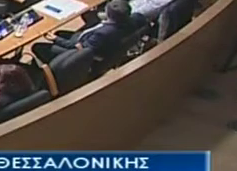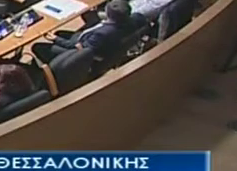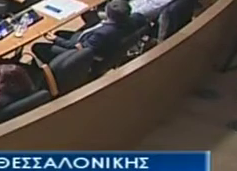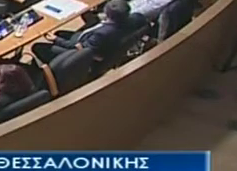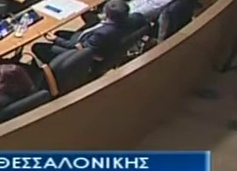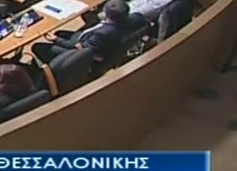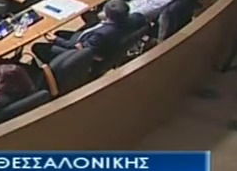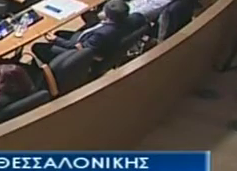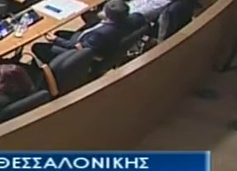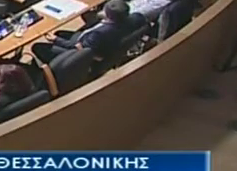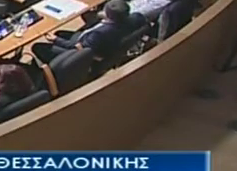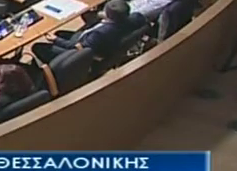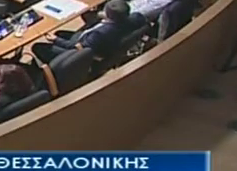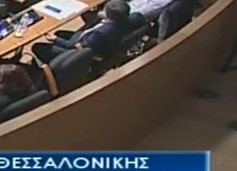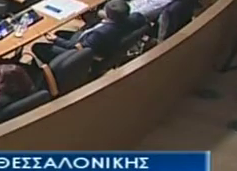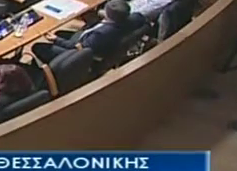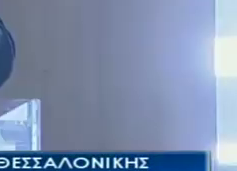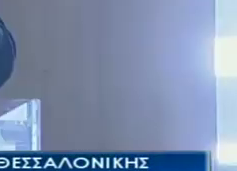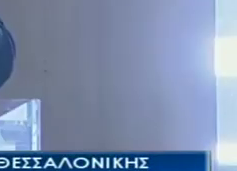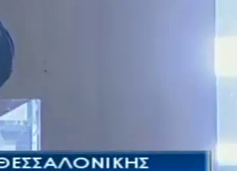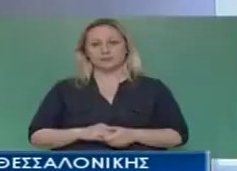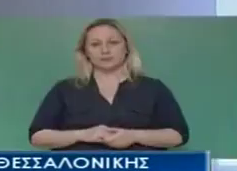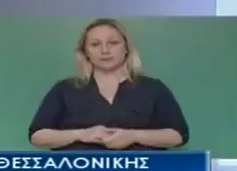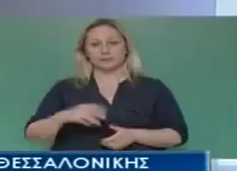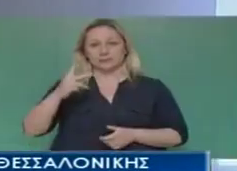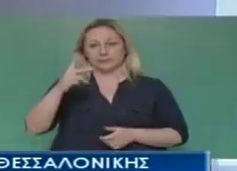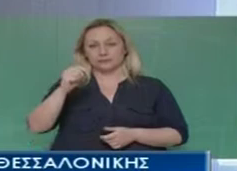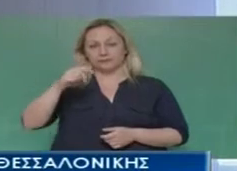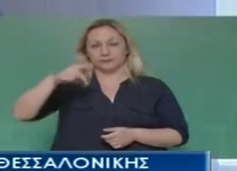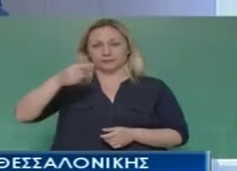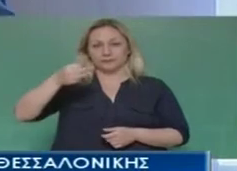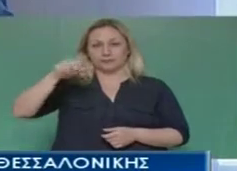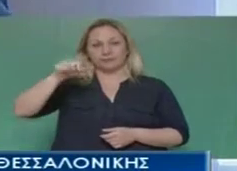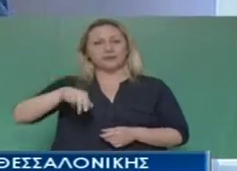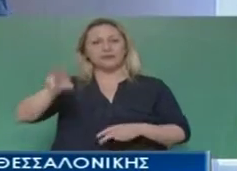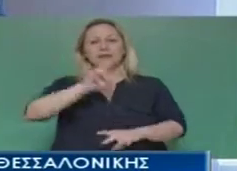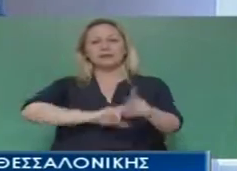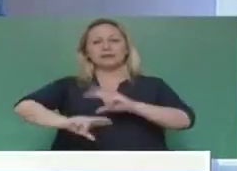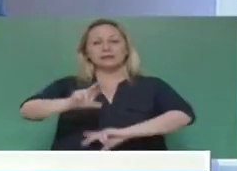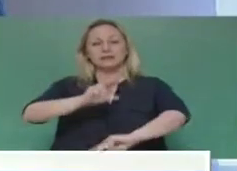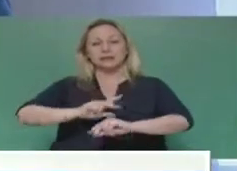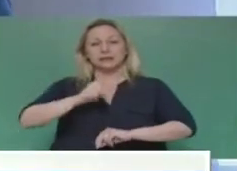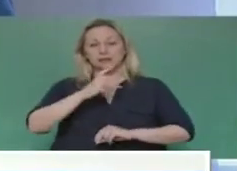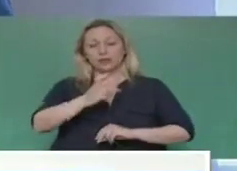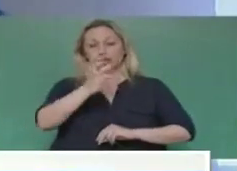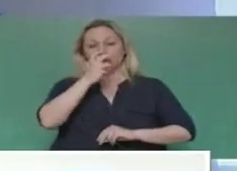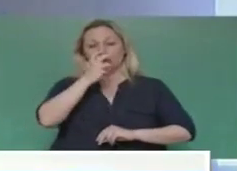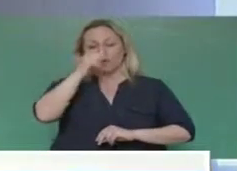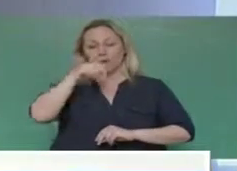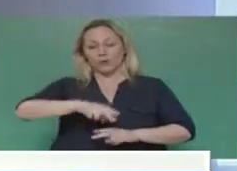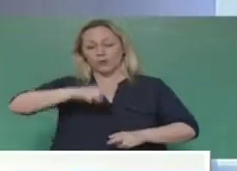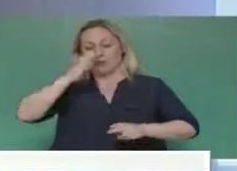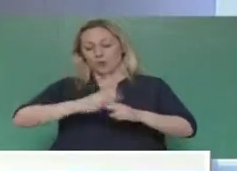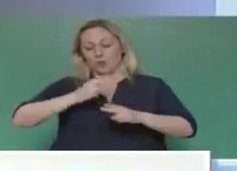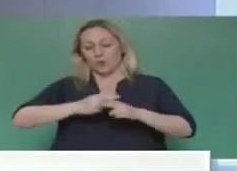Λοιπόν, παρακαλώ, κύριε Καλαφάτη, έχετε το λόγο. Το αντικείμενο της σημερινής μας συζήτησης είναι πάρα πολύ σοβαρό. Είναι κορυφαία σημασία και νομίζω ότι δεν